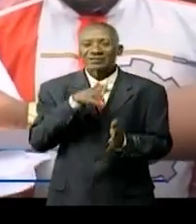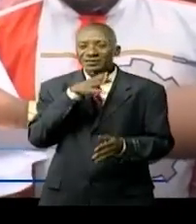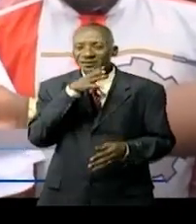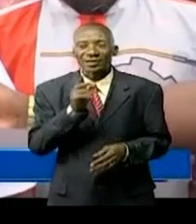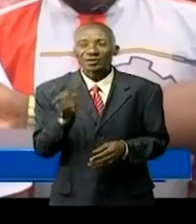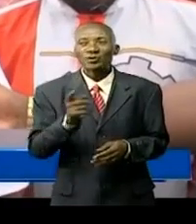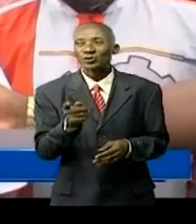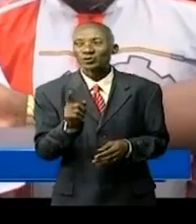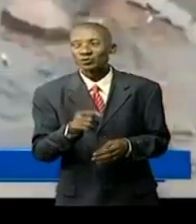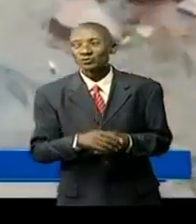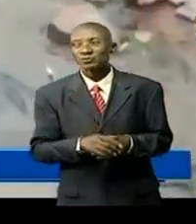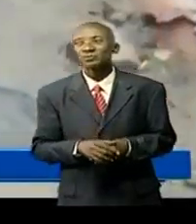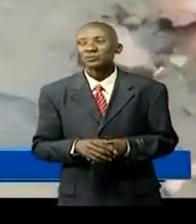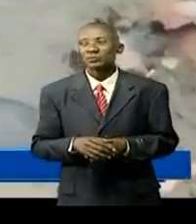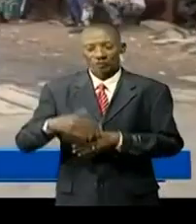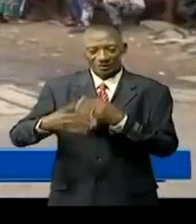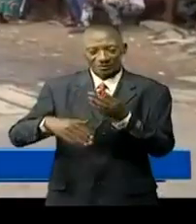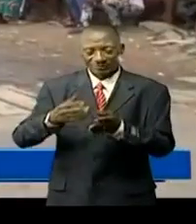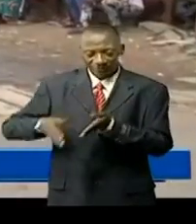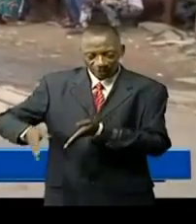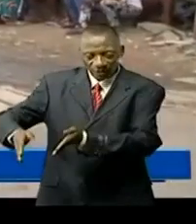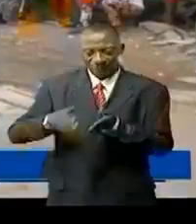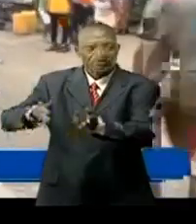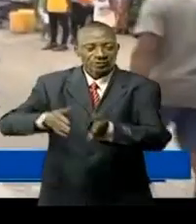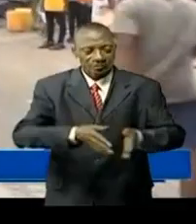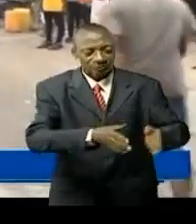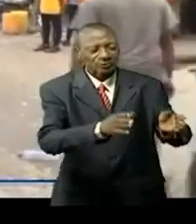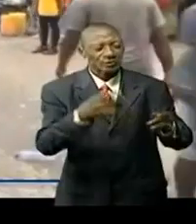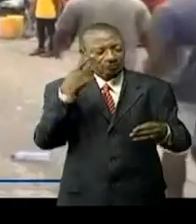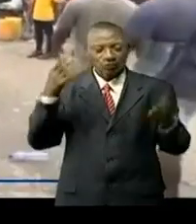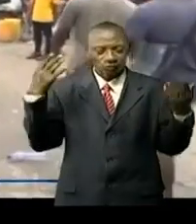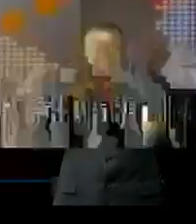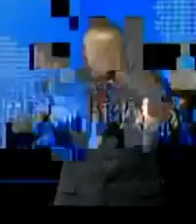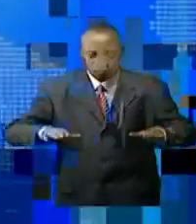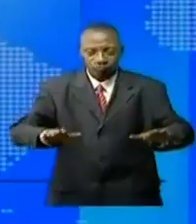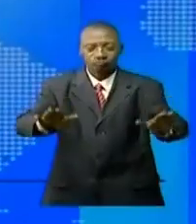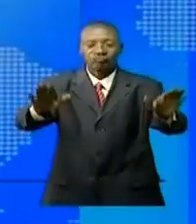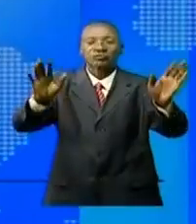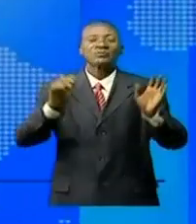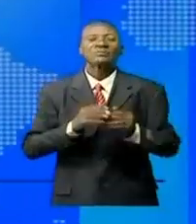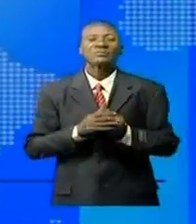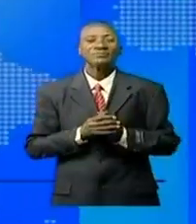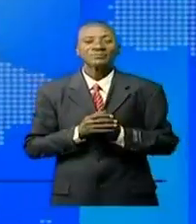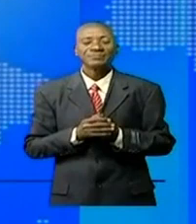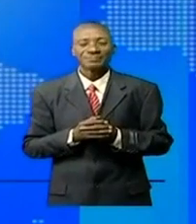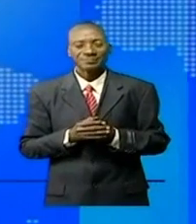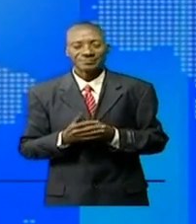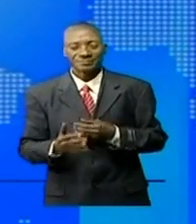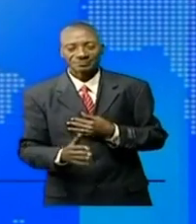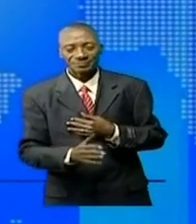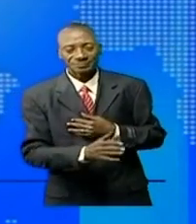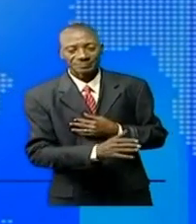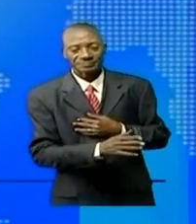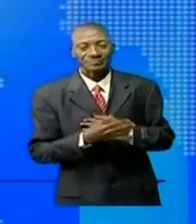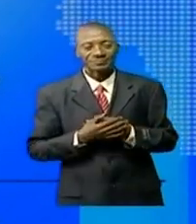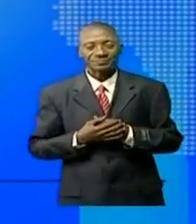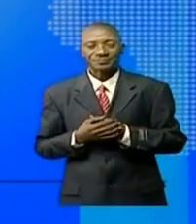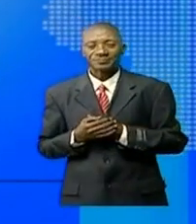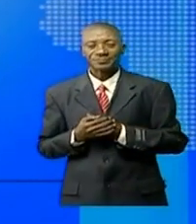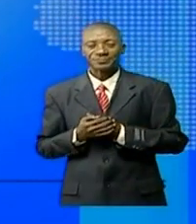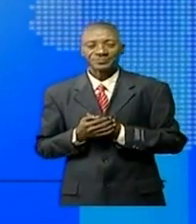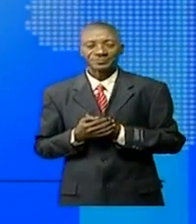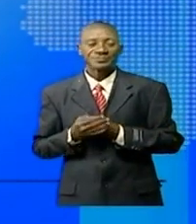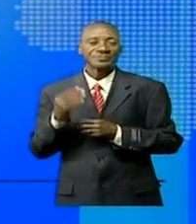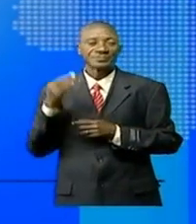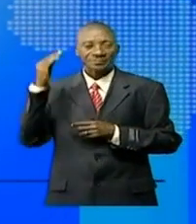collecteur qui a été rénové. Un appel pour plus de civisme. Le ministre provincial quinois des Finances